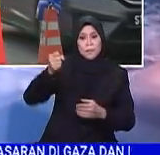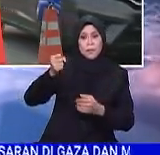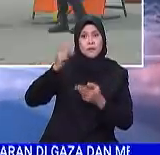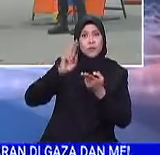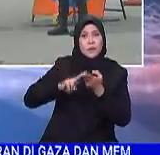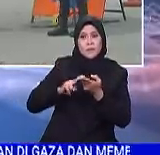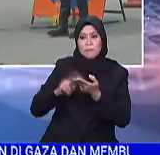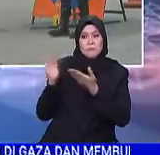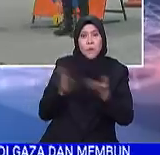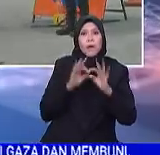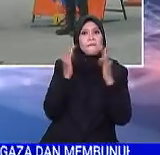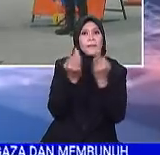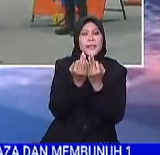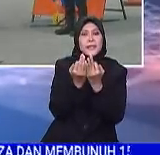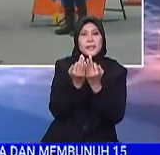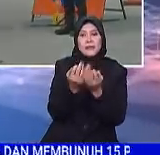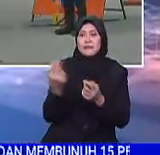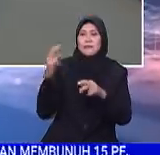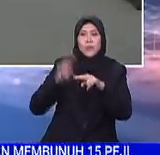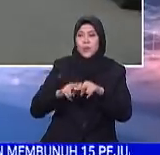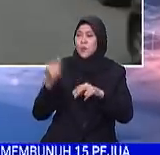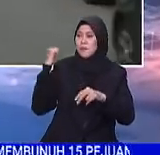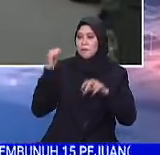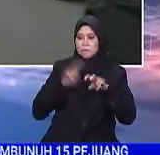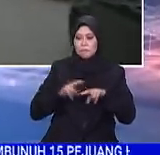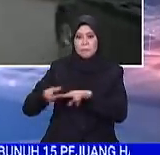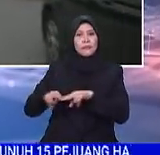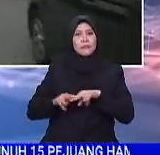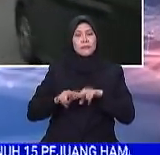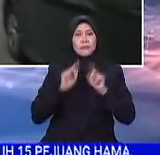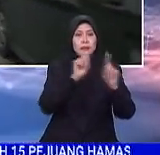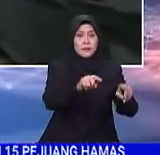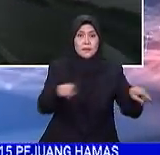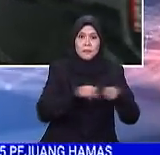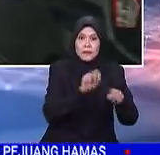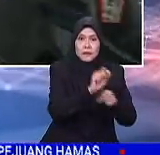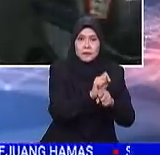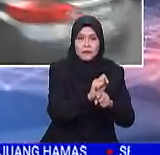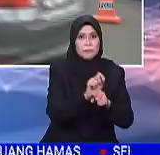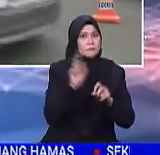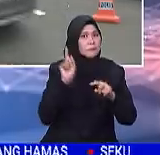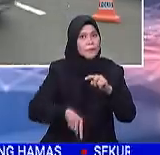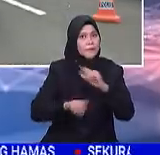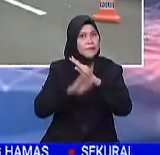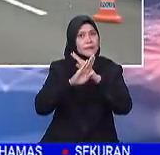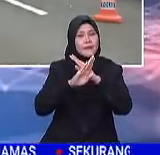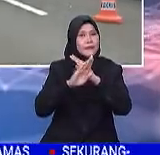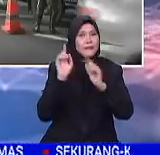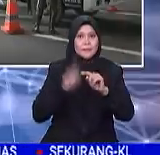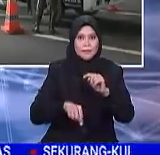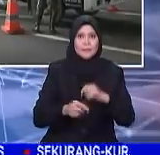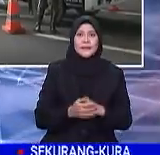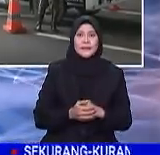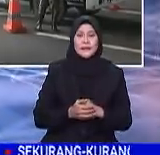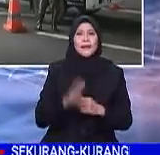membawa bersama keluarga untuk bergerak pergi ke lokasi tugas. Itu tidak boleh. Ya. Seterusnya ialah